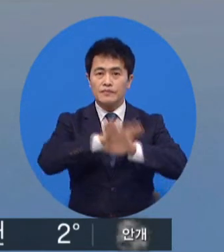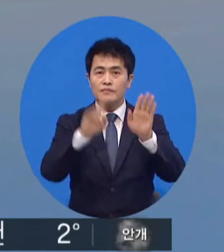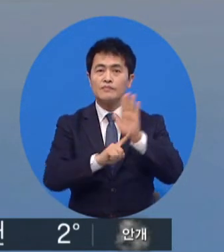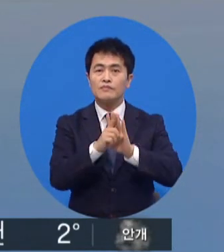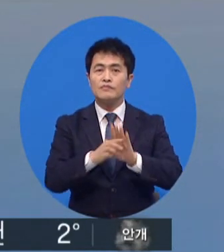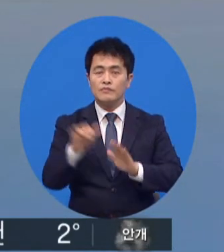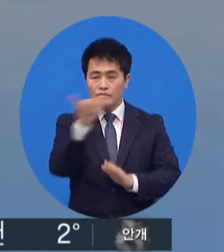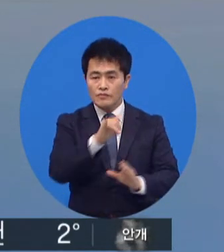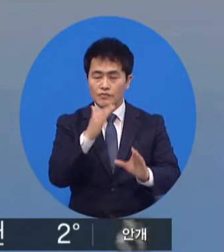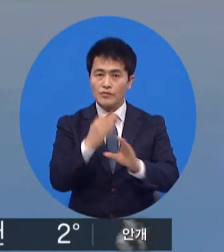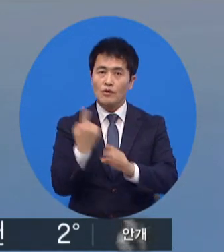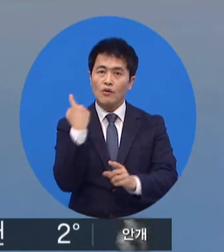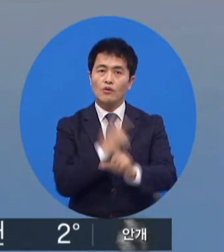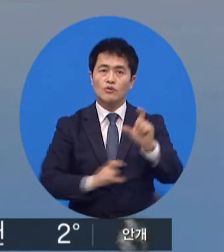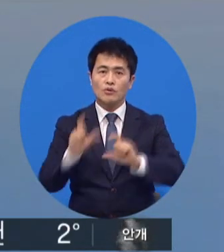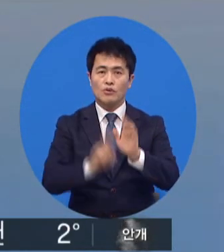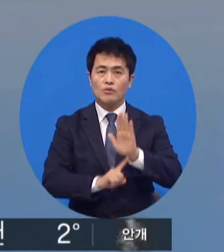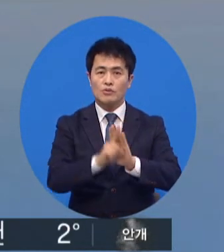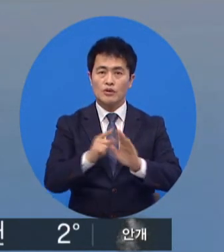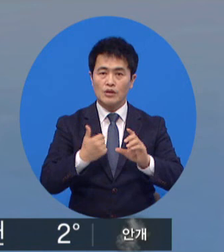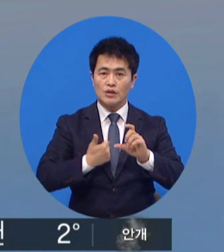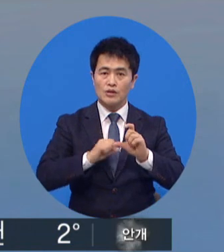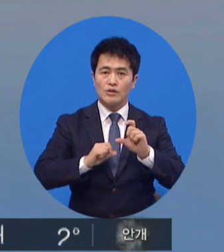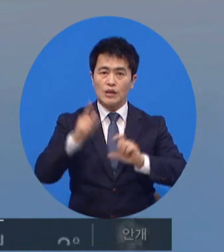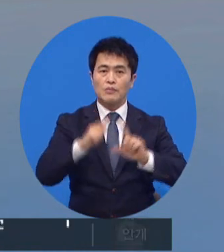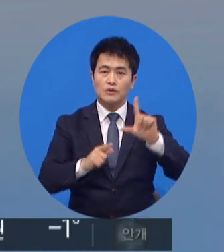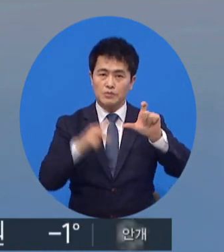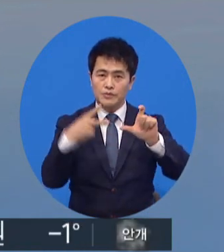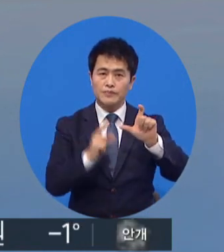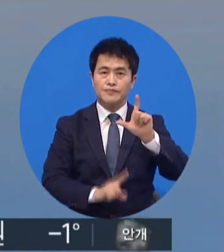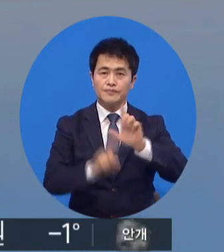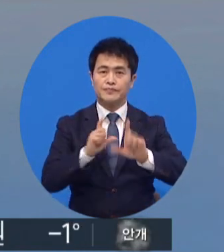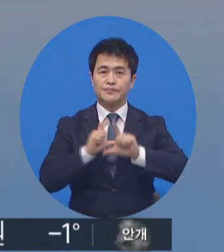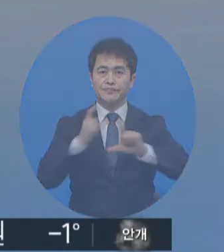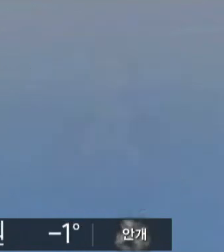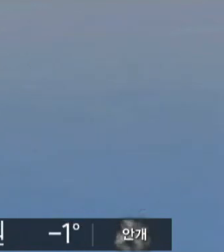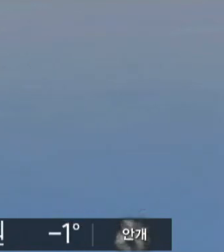기온은 중부지방 어제보다 더 오릅니다. 대부분 15도 안팎까지 오르겠습니다. 날씨였습니다.